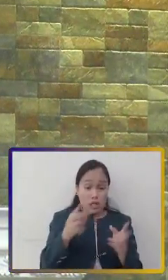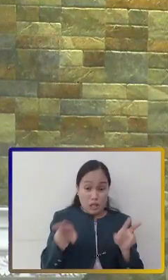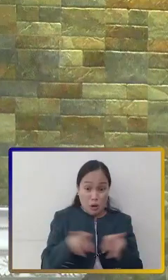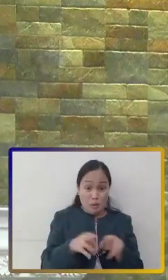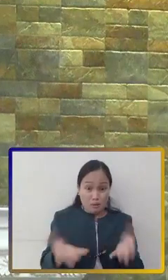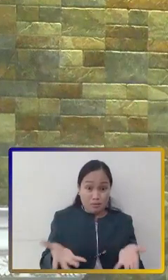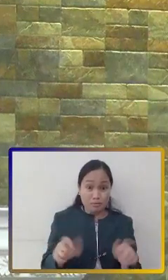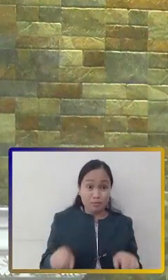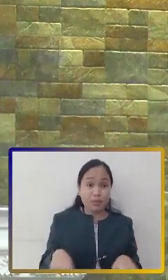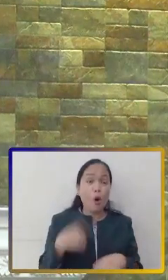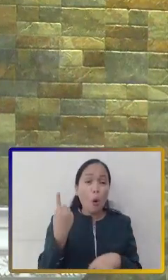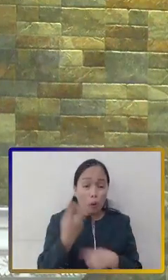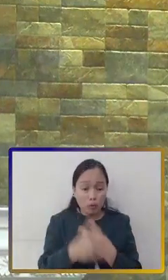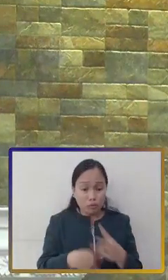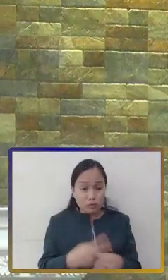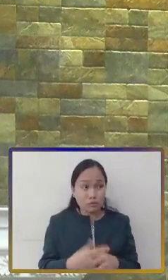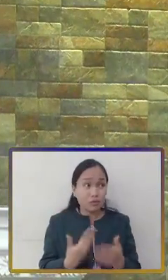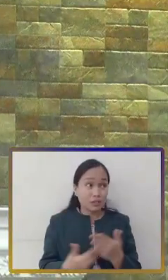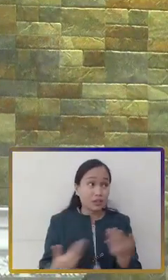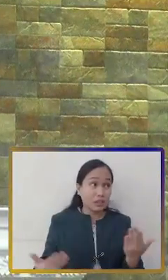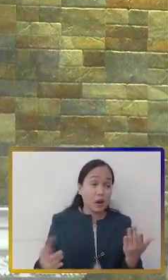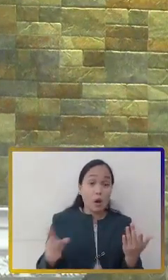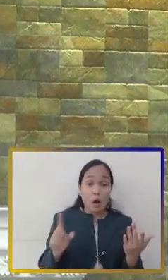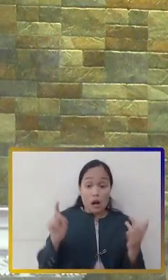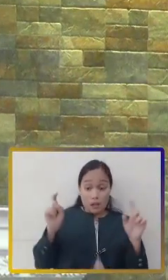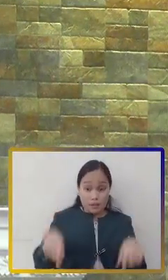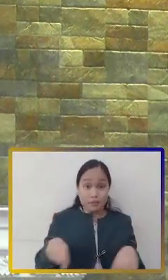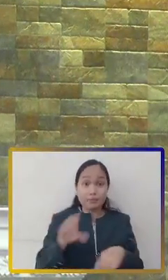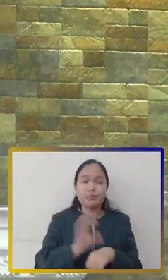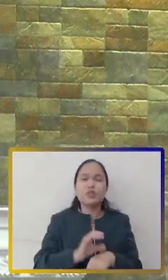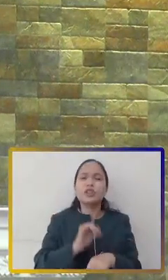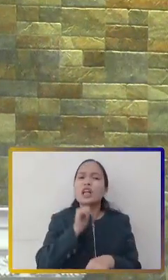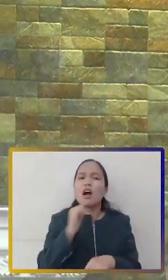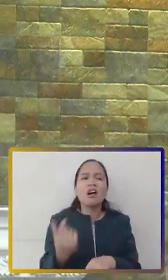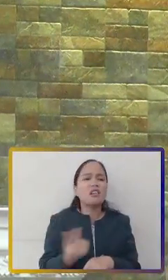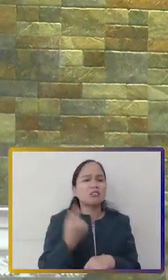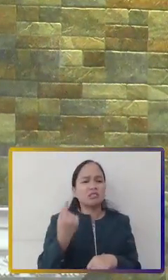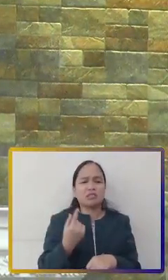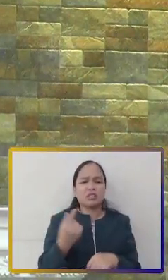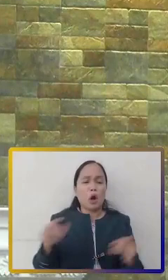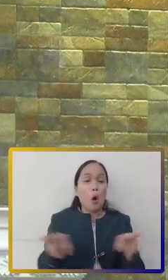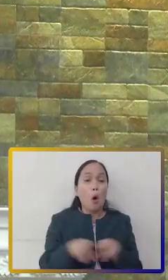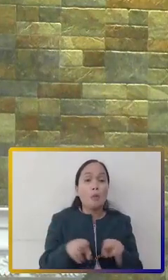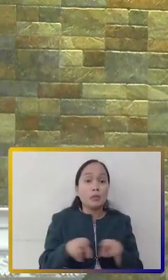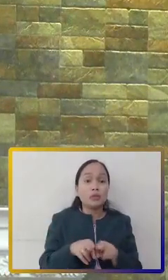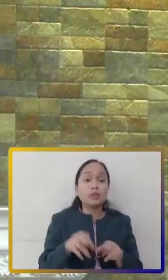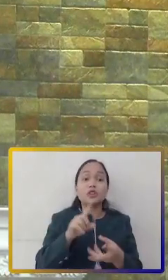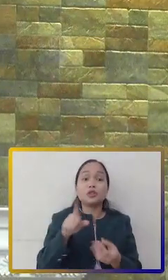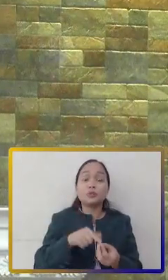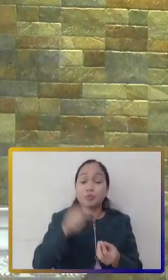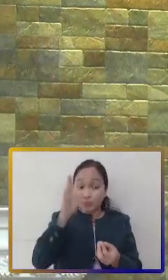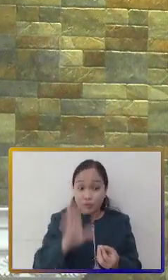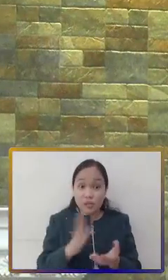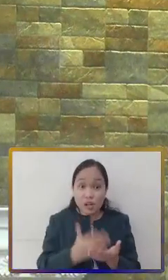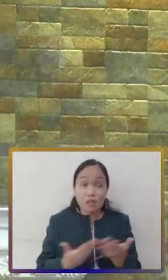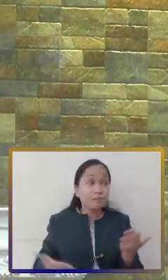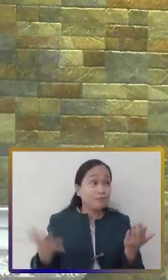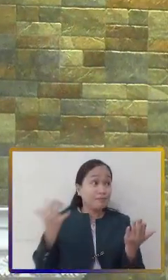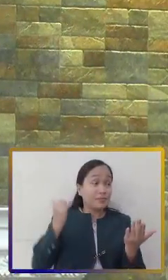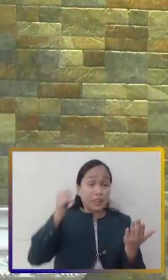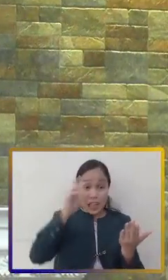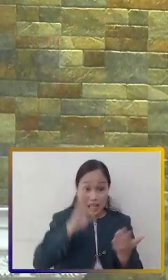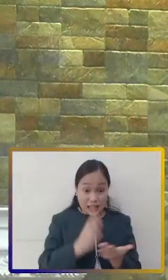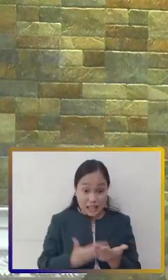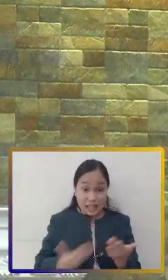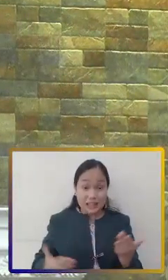world. Hindi po pwedeng maging ordinaryo at maging common ang bagay na patungkol sa Diyos. Because God, the things